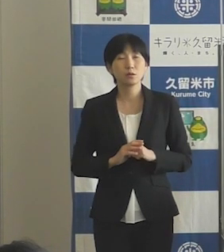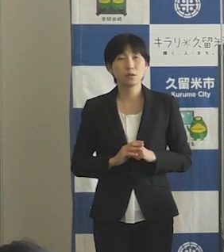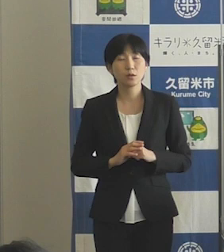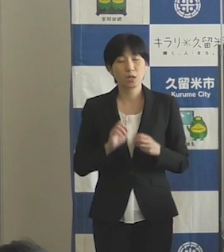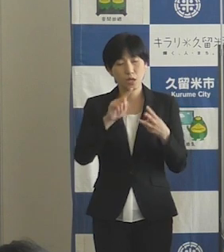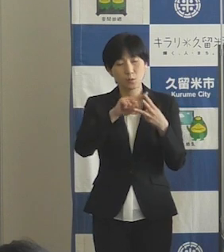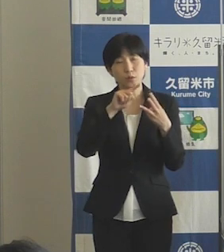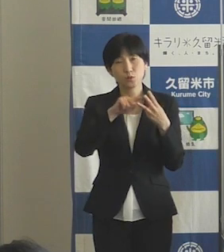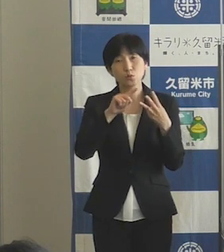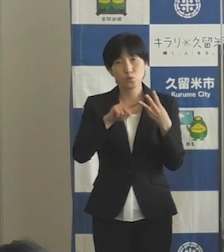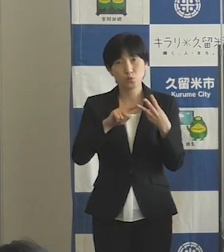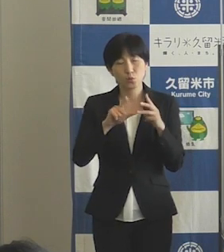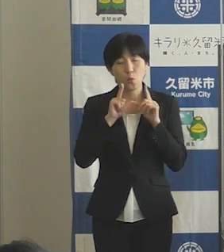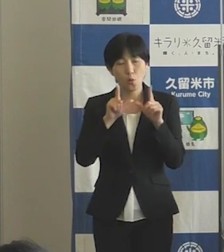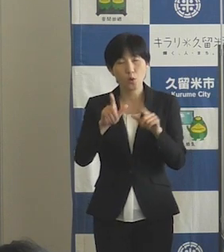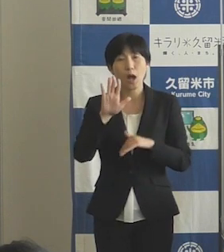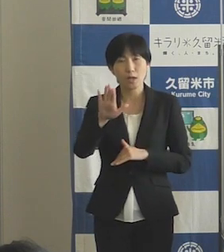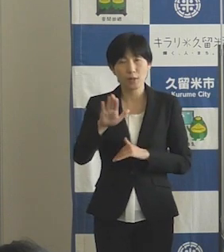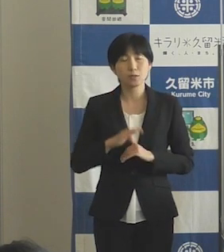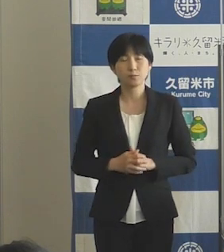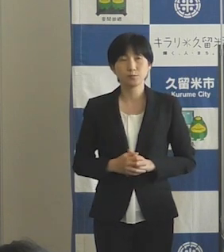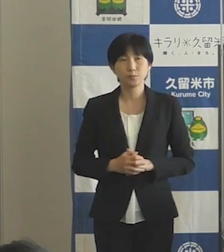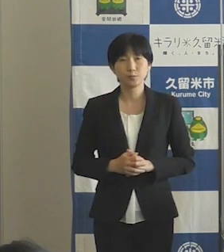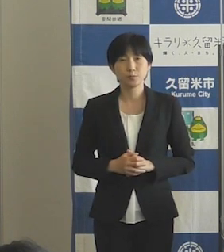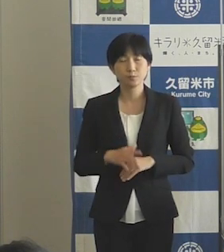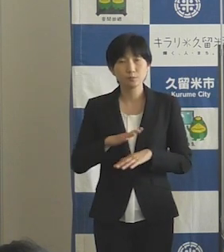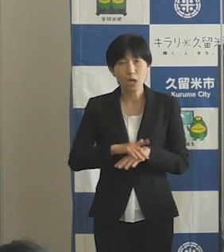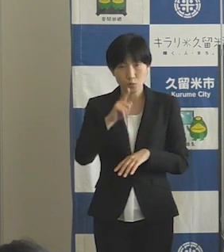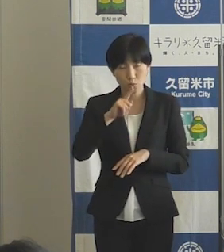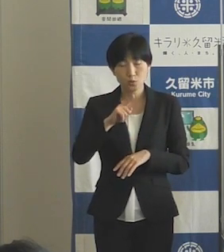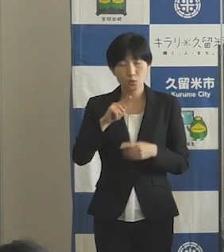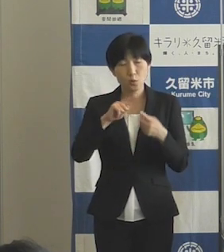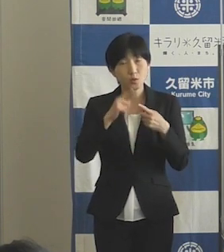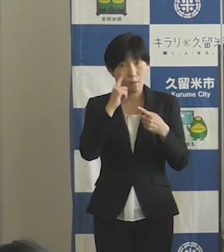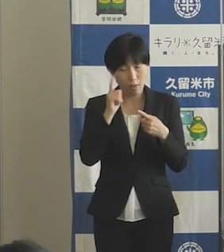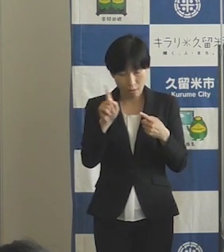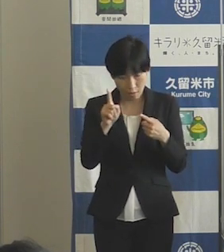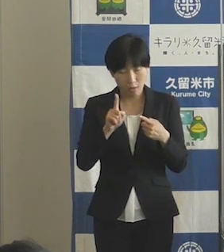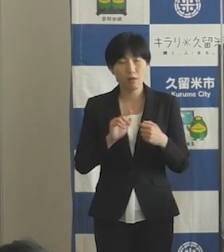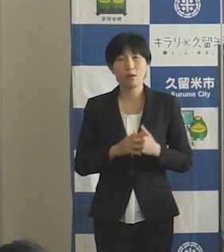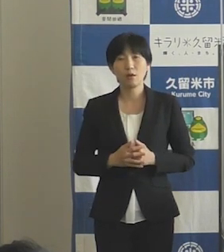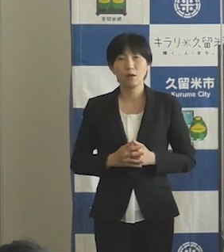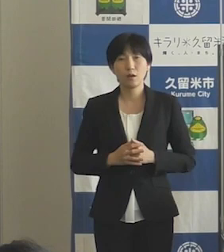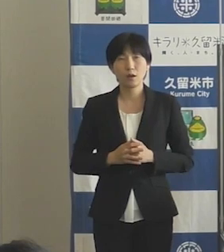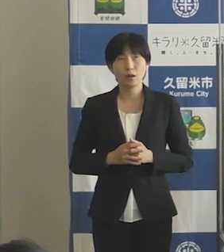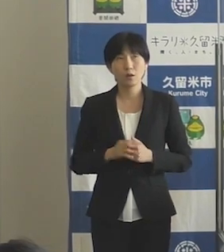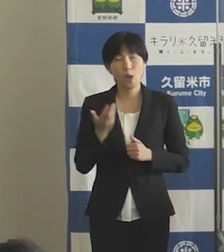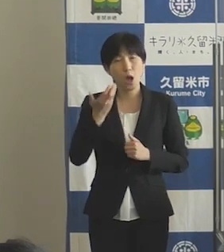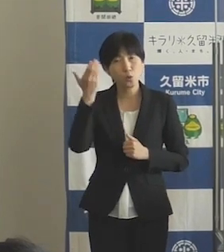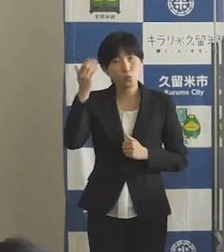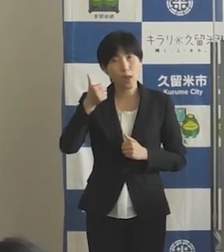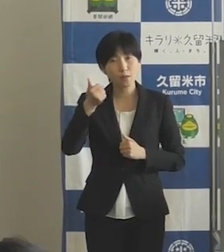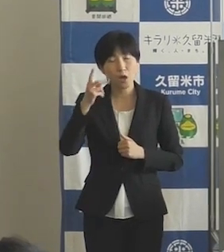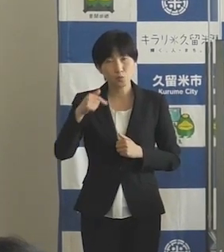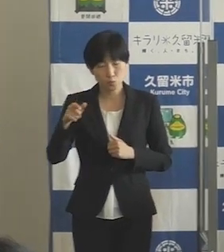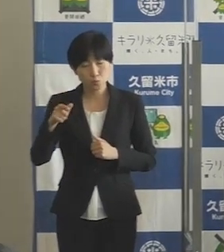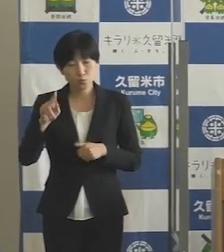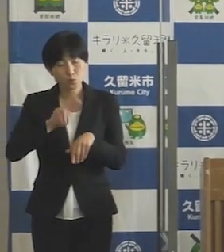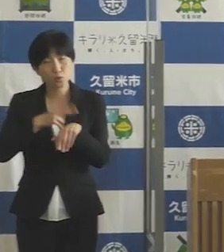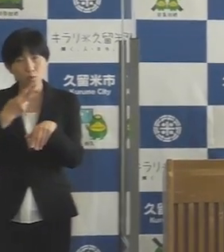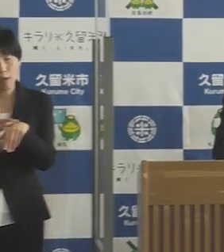点ご報告をいたします。まず1点目は夢タウン久留米での接種です